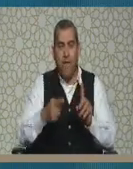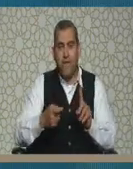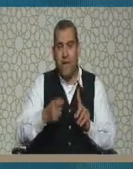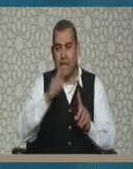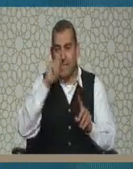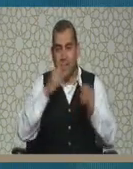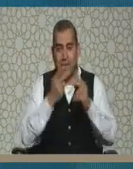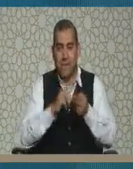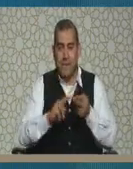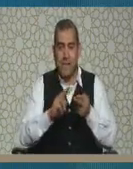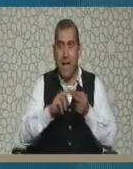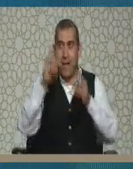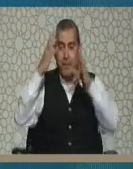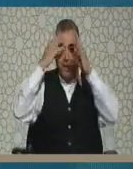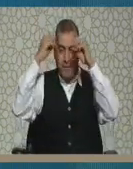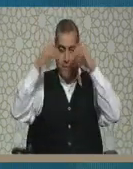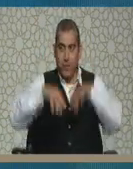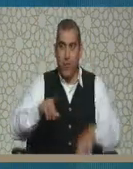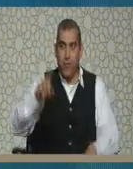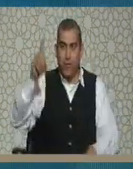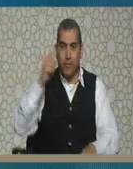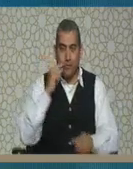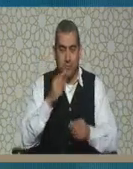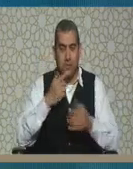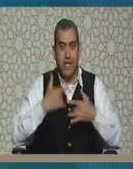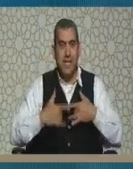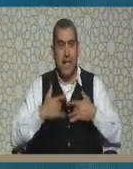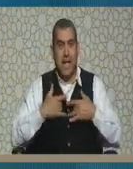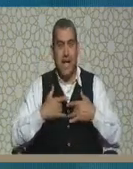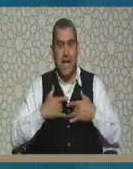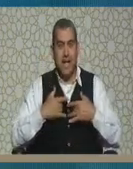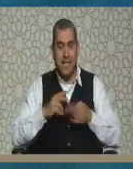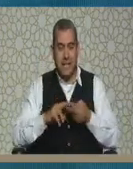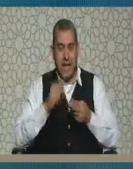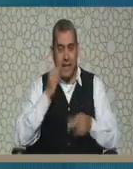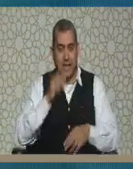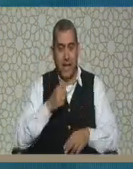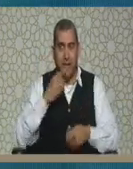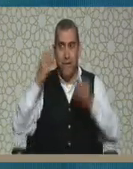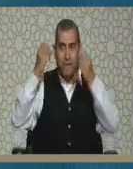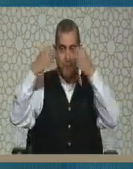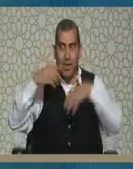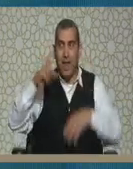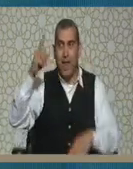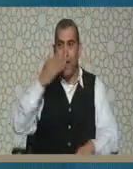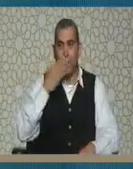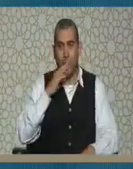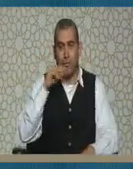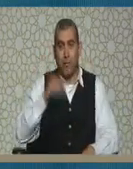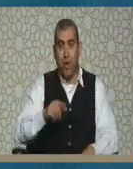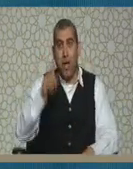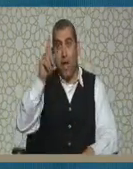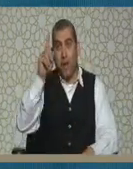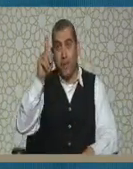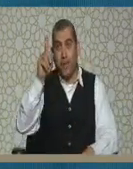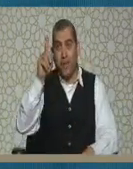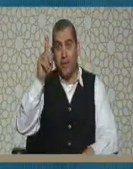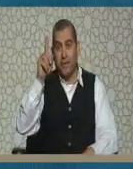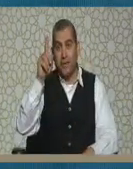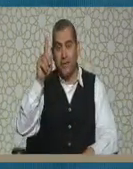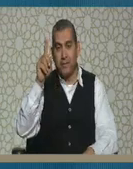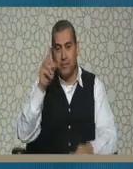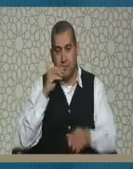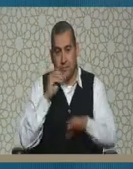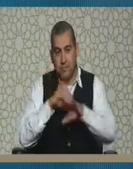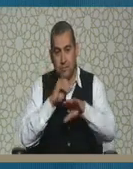هو السلام دوت هو اللي بيحسس الانسان بفضل الله سبحانه وتعالى ويمكن عشان كده ربنا وصانا